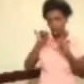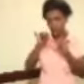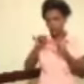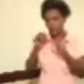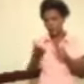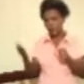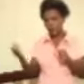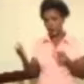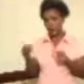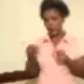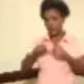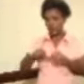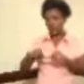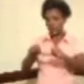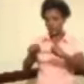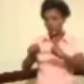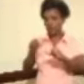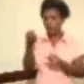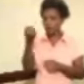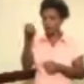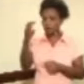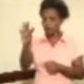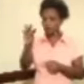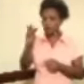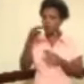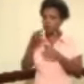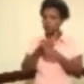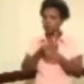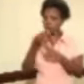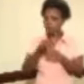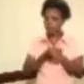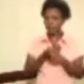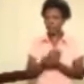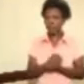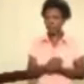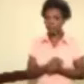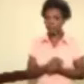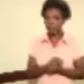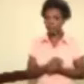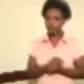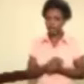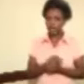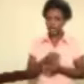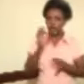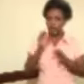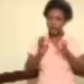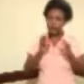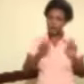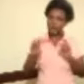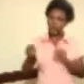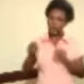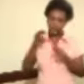moins, vous pensez continuer sous logique 14 mai? Justement, pour remettre, le pays sur ses rails,